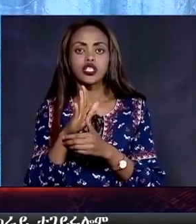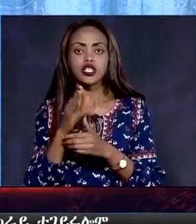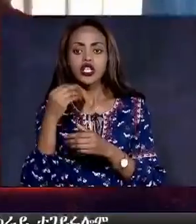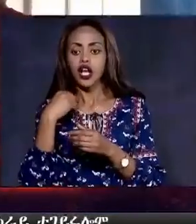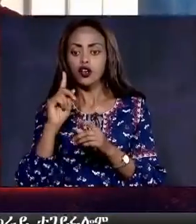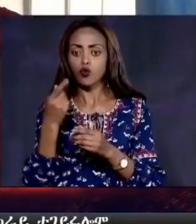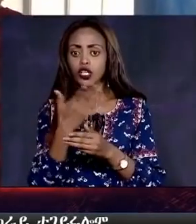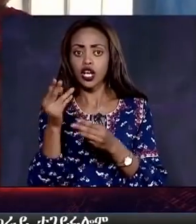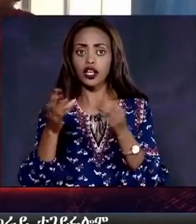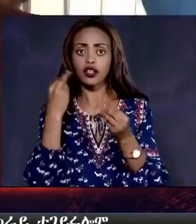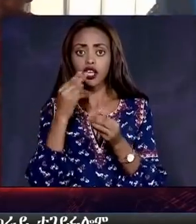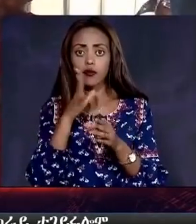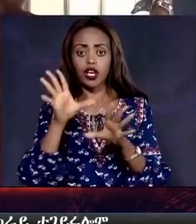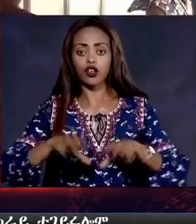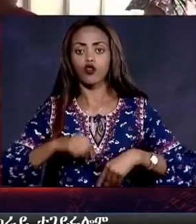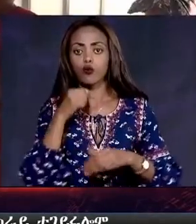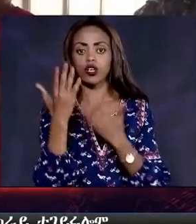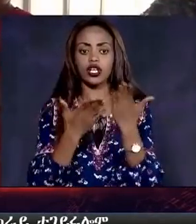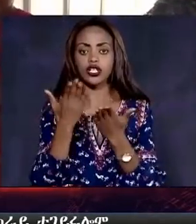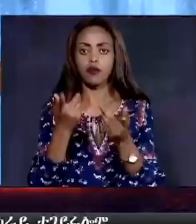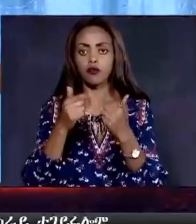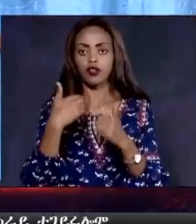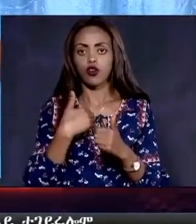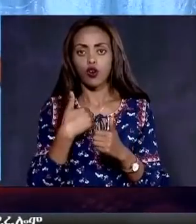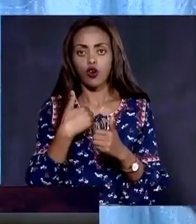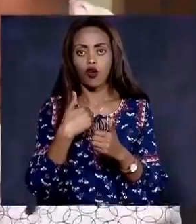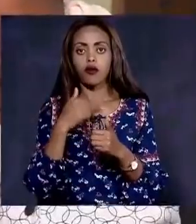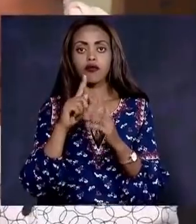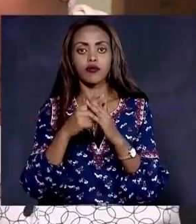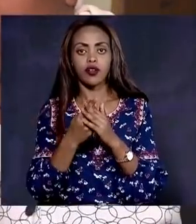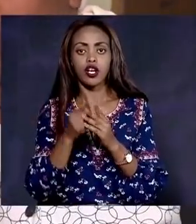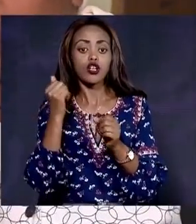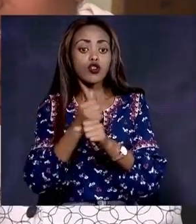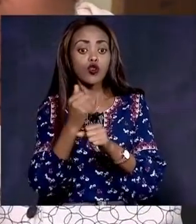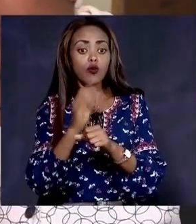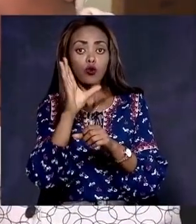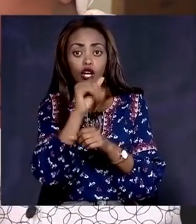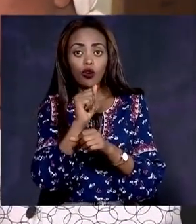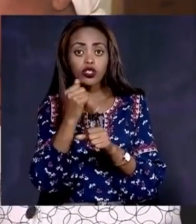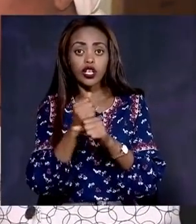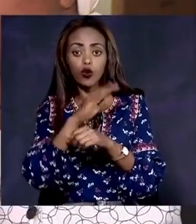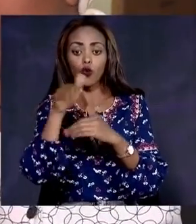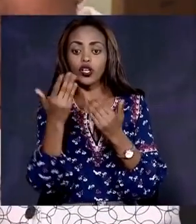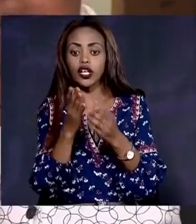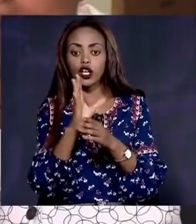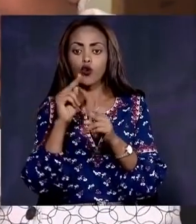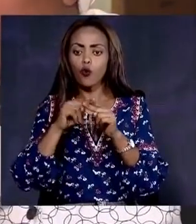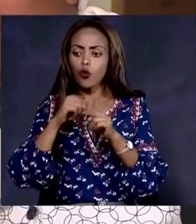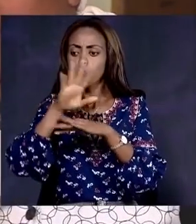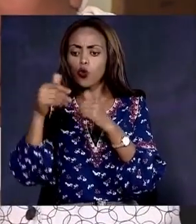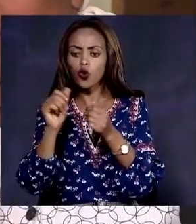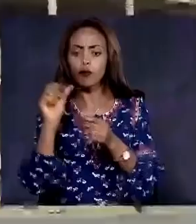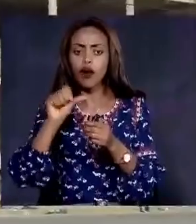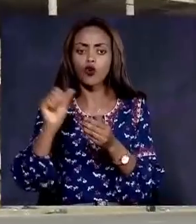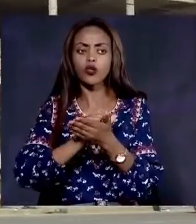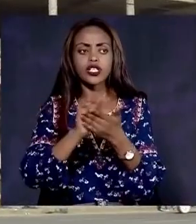ላይ ንቕበልኝ ነዚ ከስተምርላ ብደገ ክመፅተሎ ኣልኮል ነጥቅሞ መጀመርያ ሰዓት ማለት እዩ ተሰሪሖም ምስ ወዳኹ ሰሪሖ ምስ ወዳኹ ኩሉ ነገሩ ወንበሩ ገለው ብኣልኮል